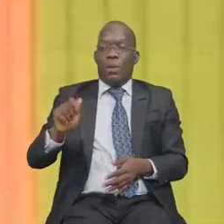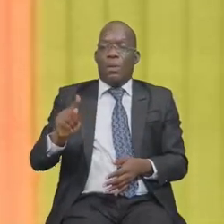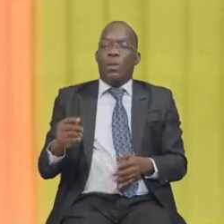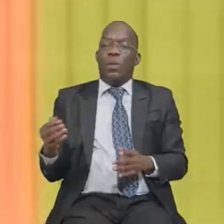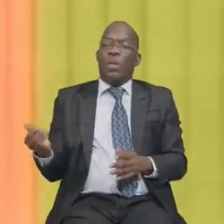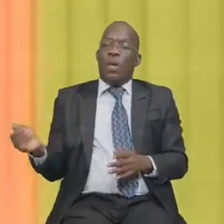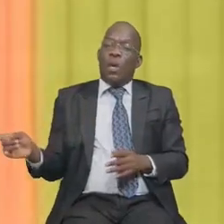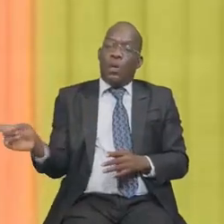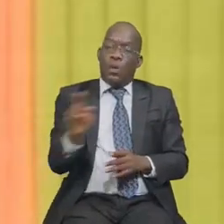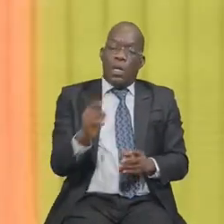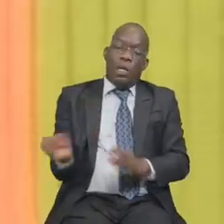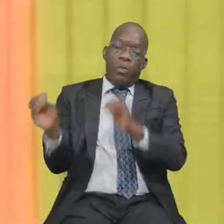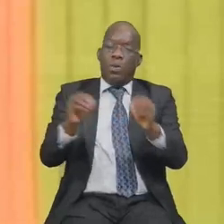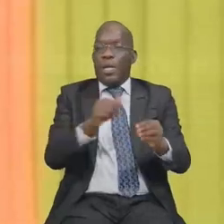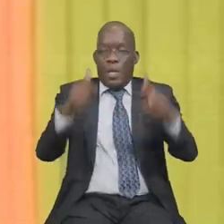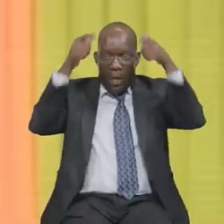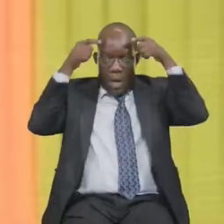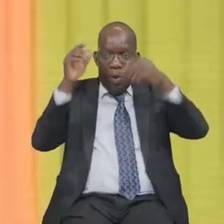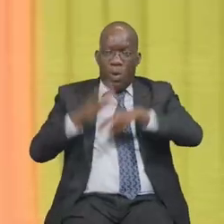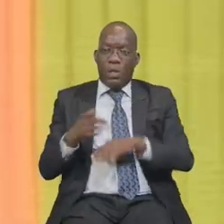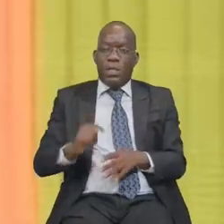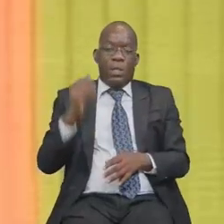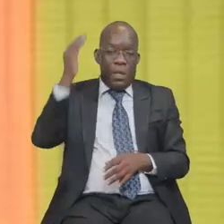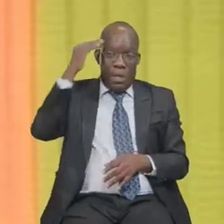dos saignait déjà à cause des fouets.